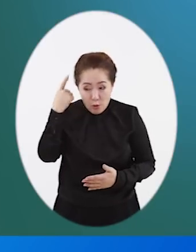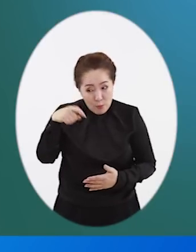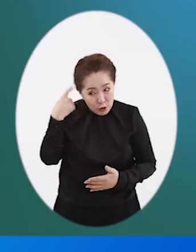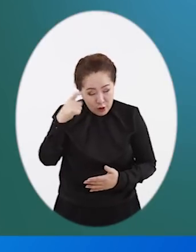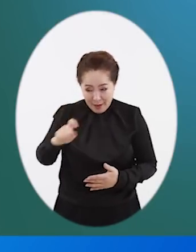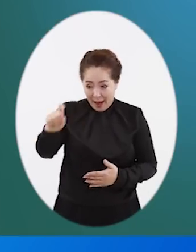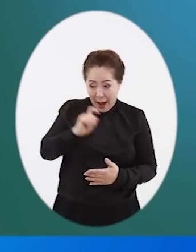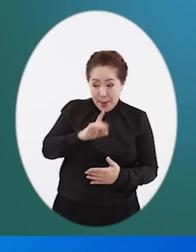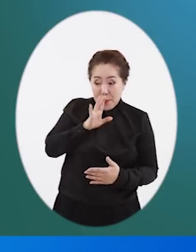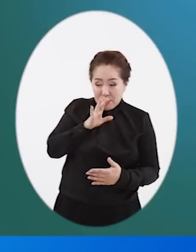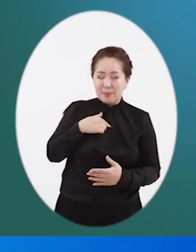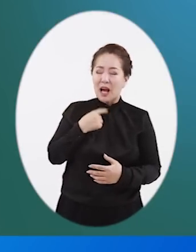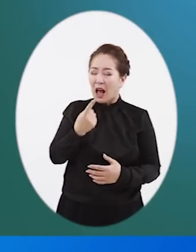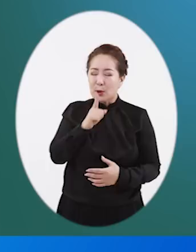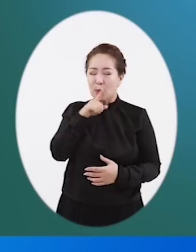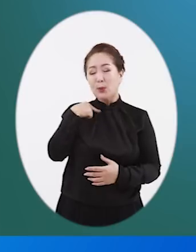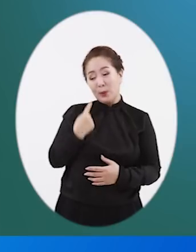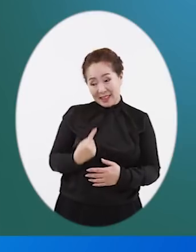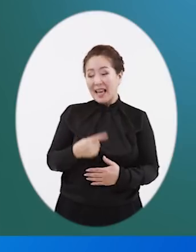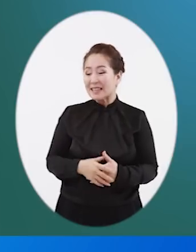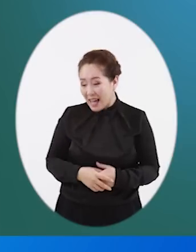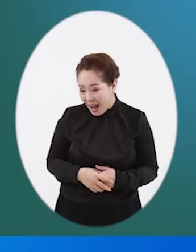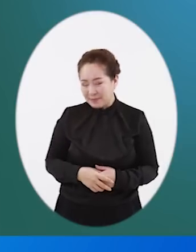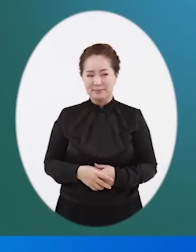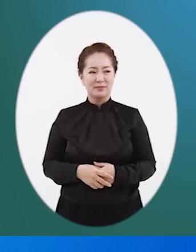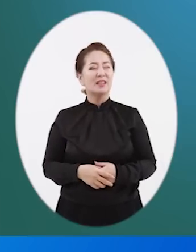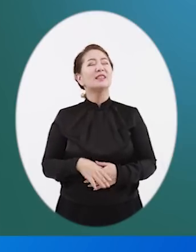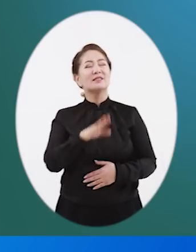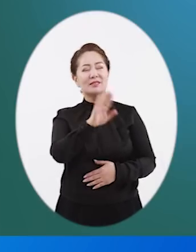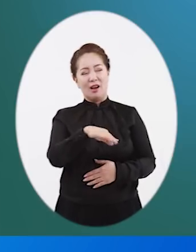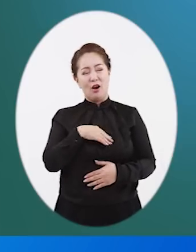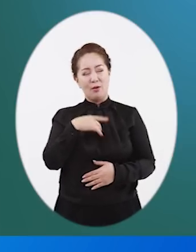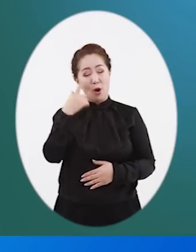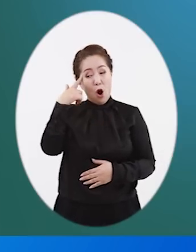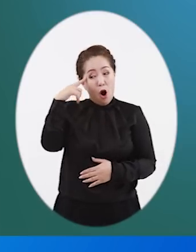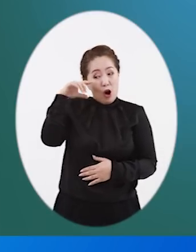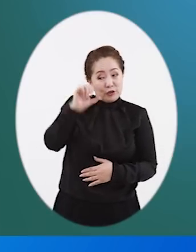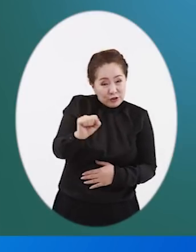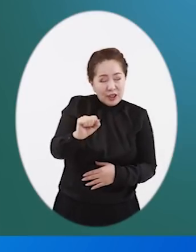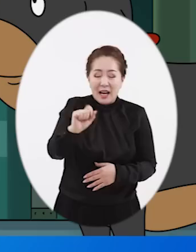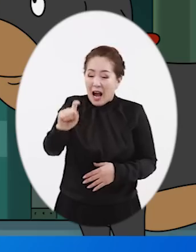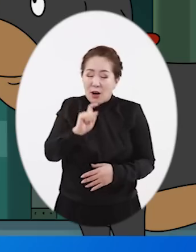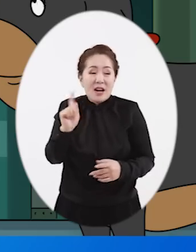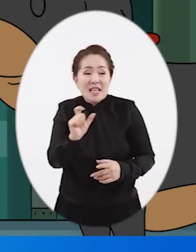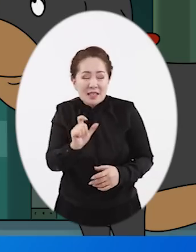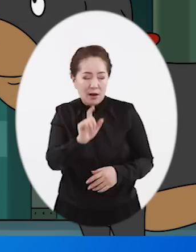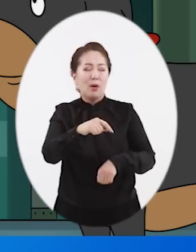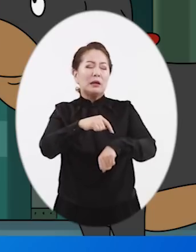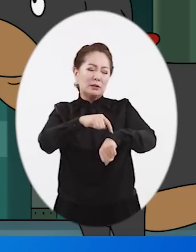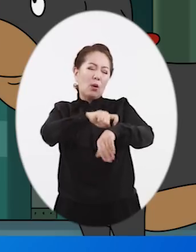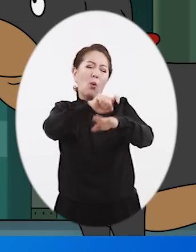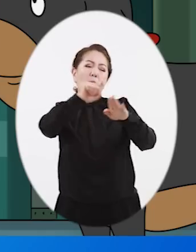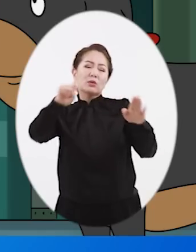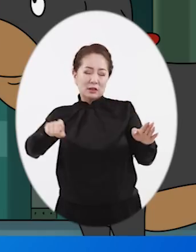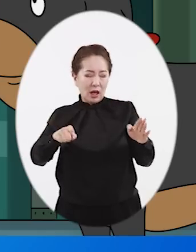Хөөрхөн штэ. Ахт нэг хариулт ууг нь байна. Гэхдээ чамайг бодож дуустал нь ах нь хэлэхгүй. За тунхаа